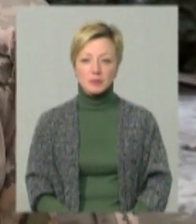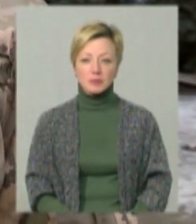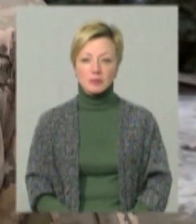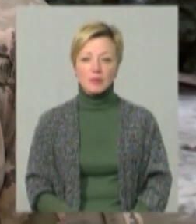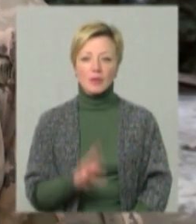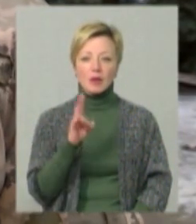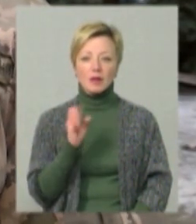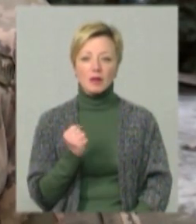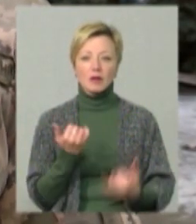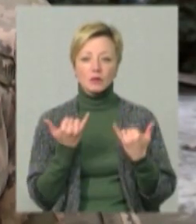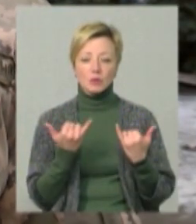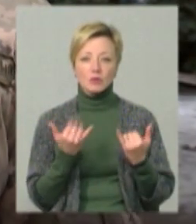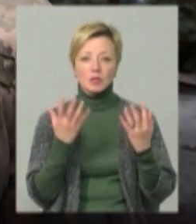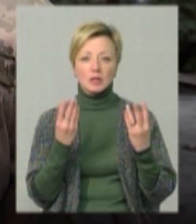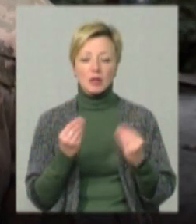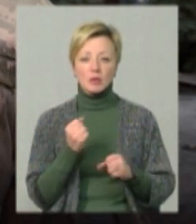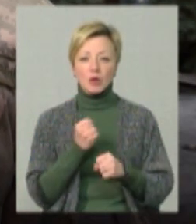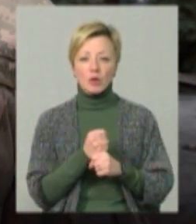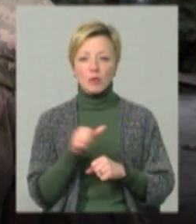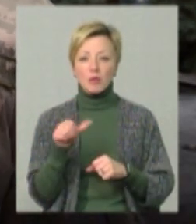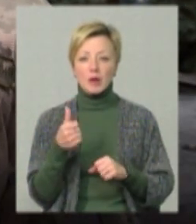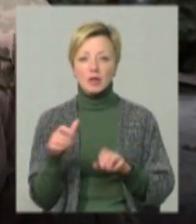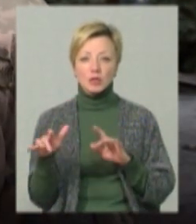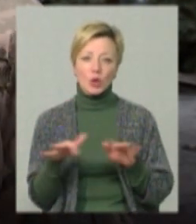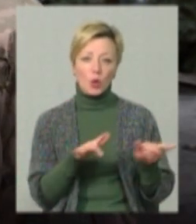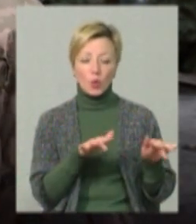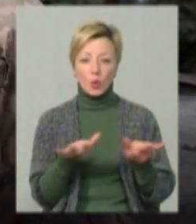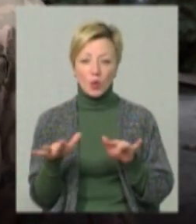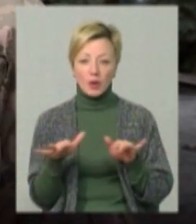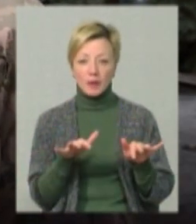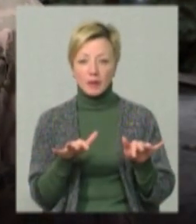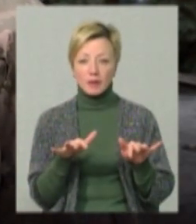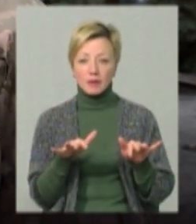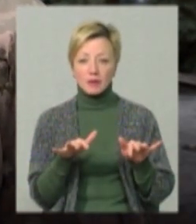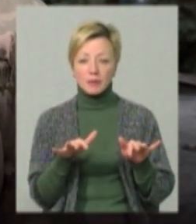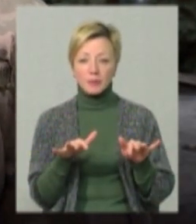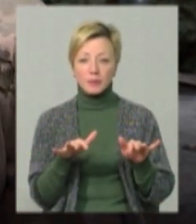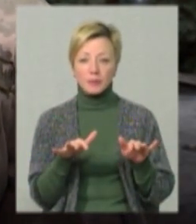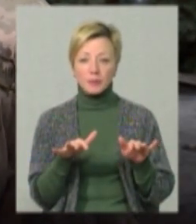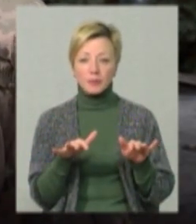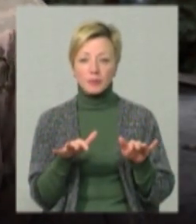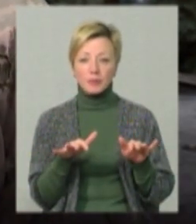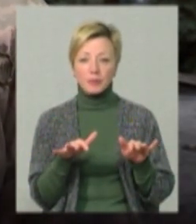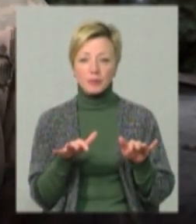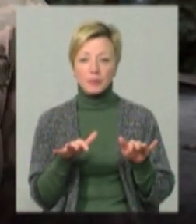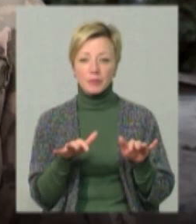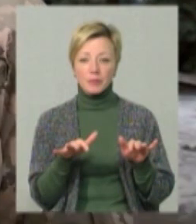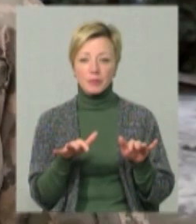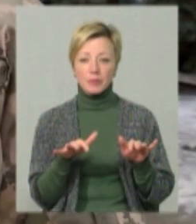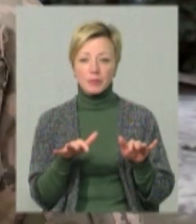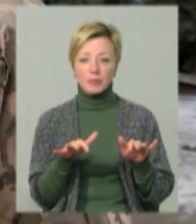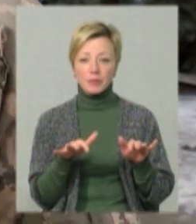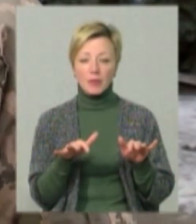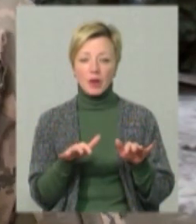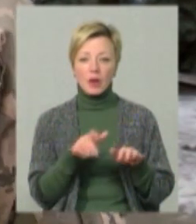На сьогоднішній день ми робимо перші кроки, переміщуємося. Людей викликаємо,